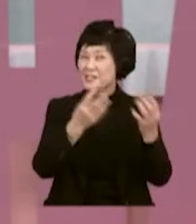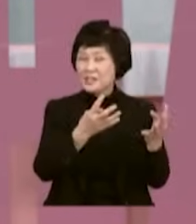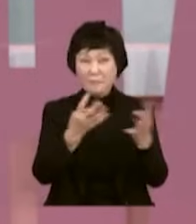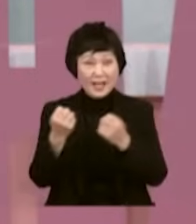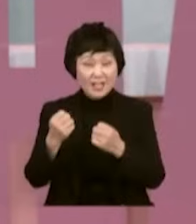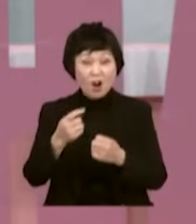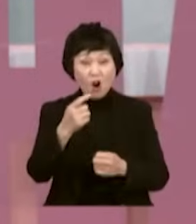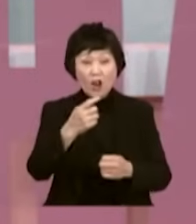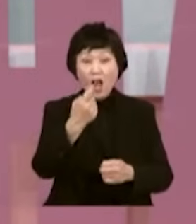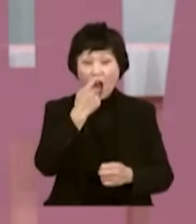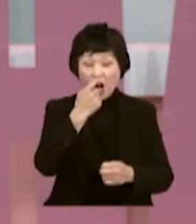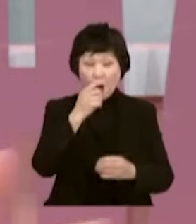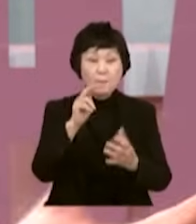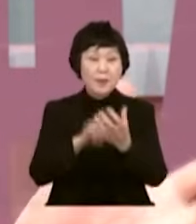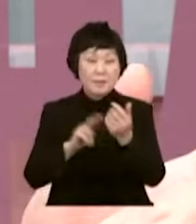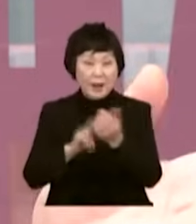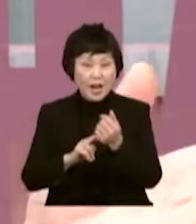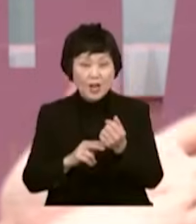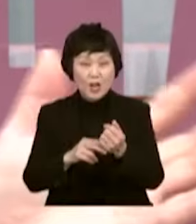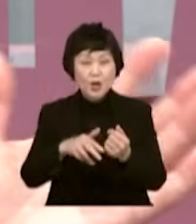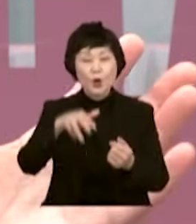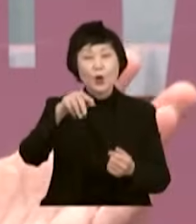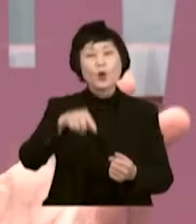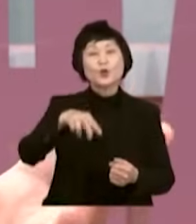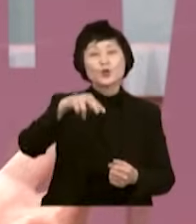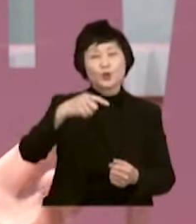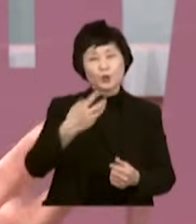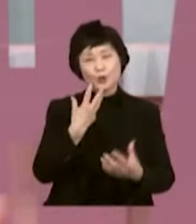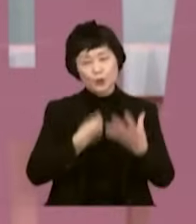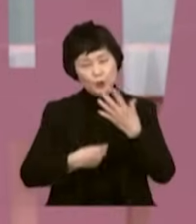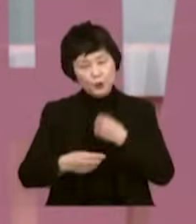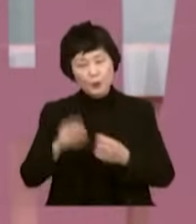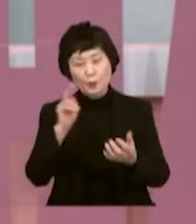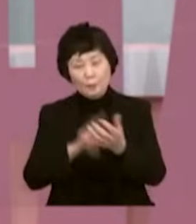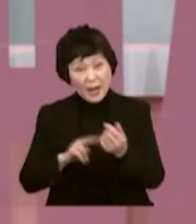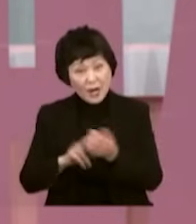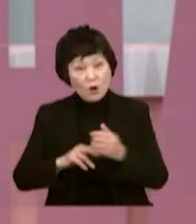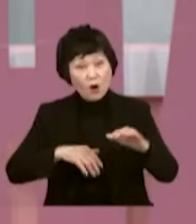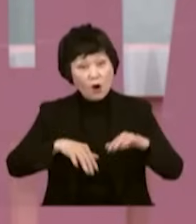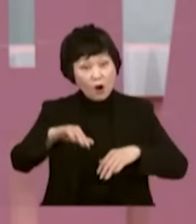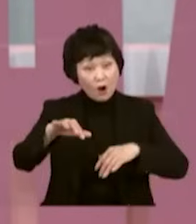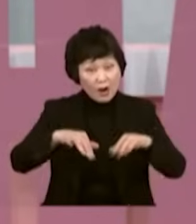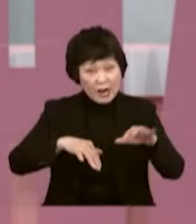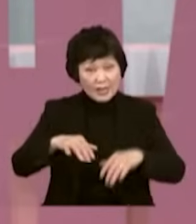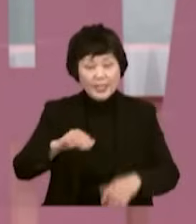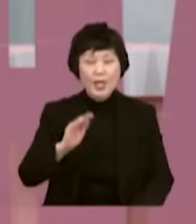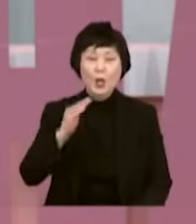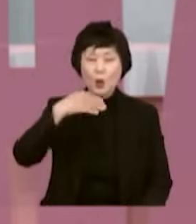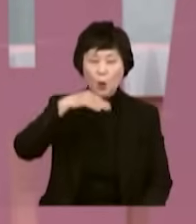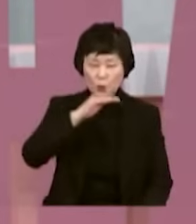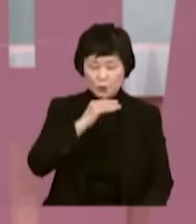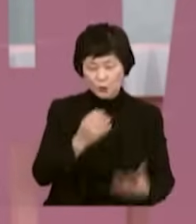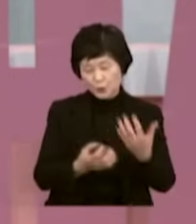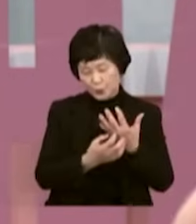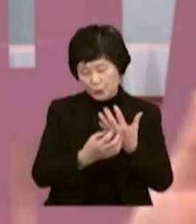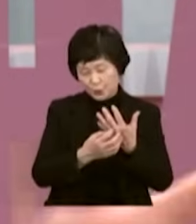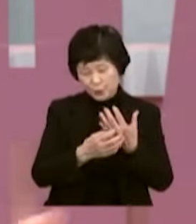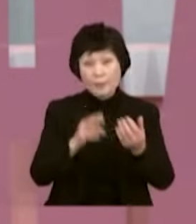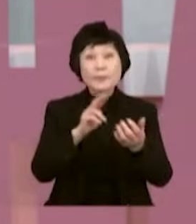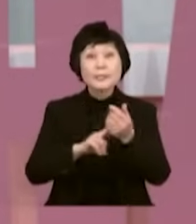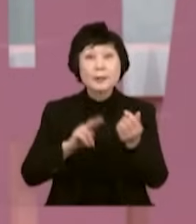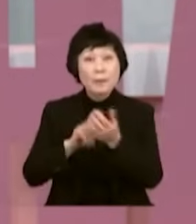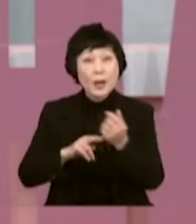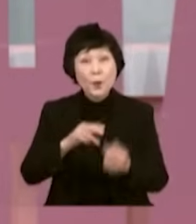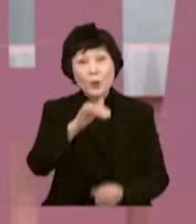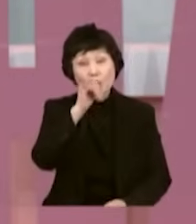길거리에 어? 팔로 막 다 옥수수 쪄서 나가고 예, 예, 예. 그리고 우리 교회 성도님들에게는 낮에 오는 성도님들